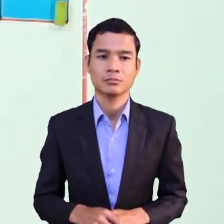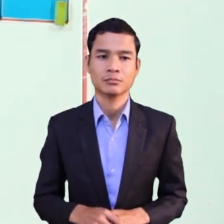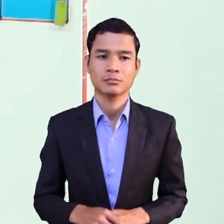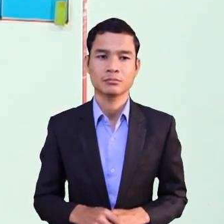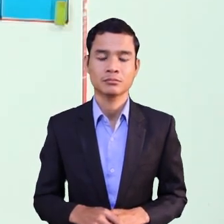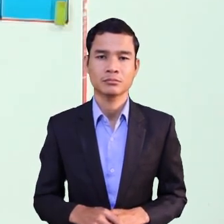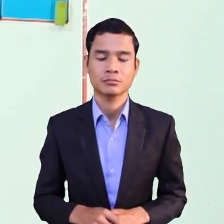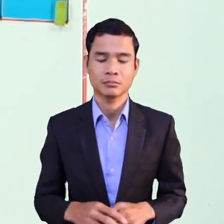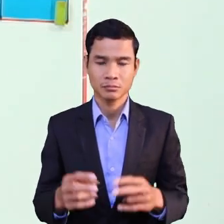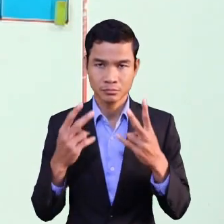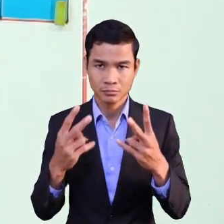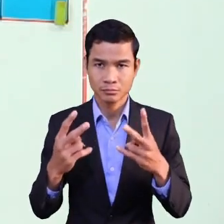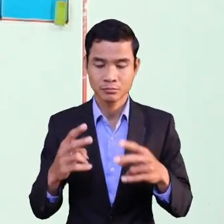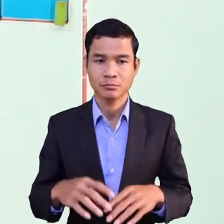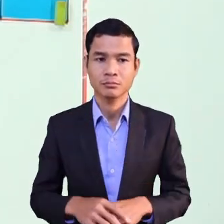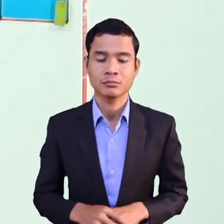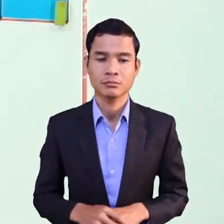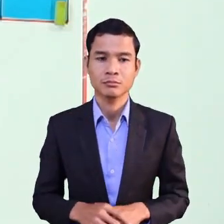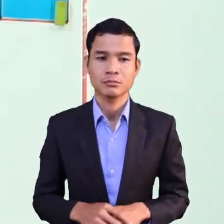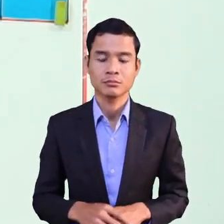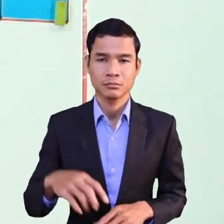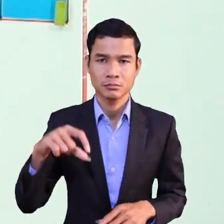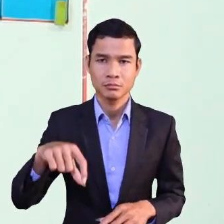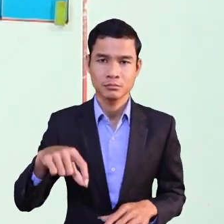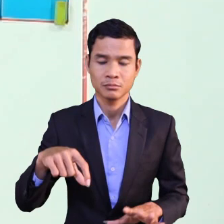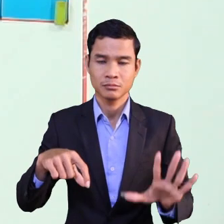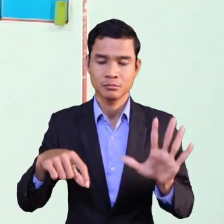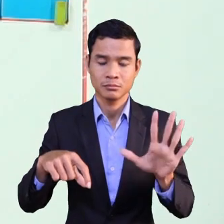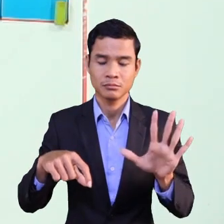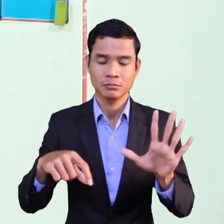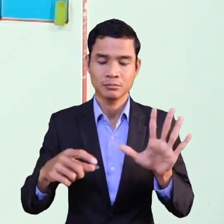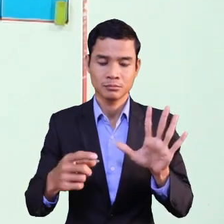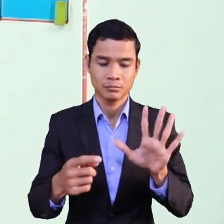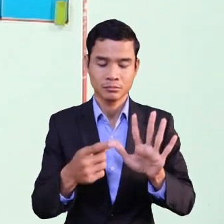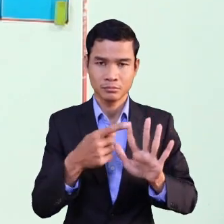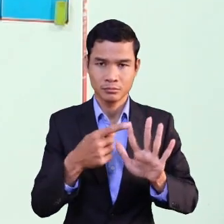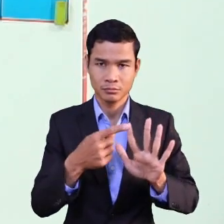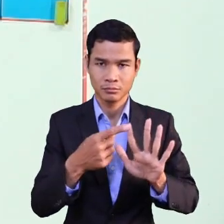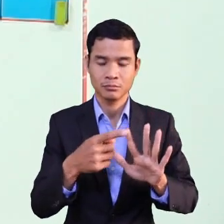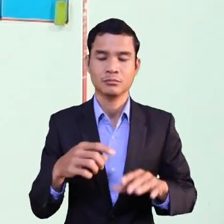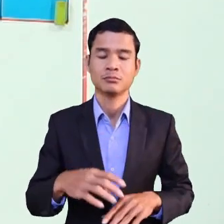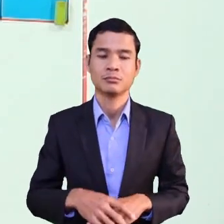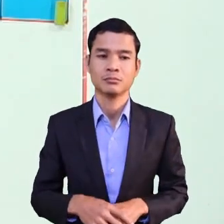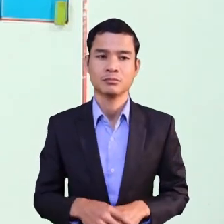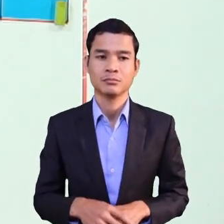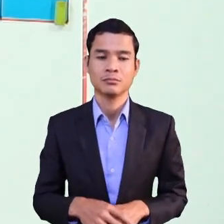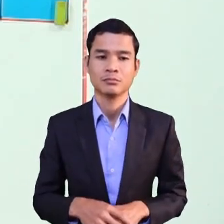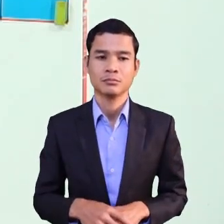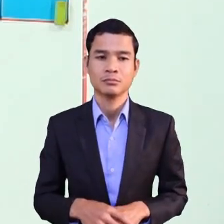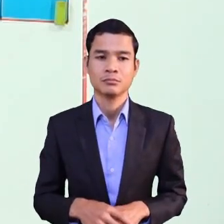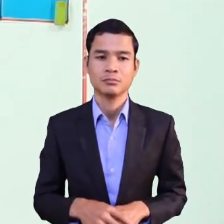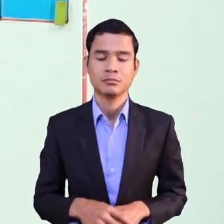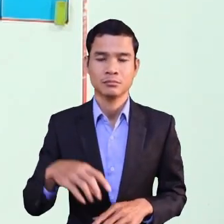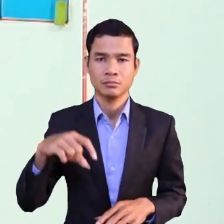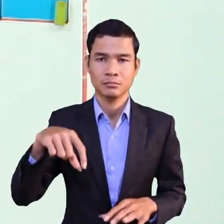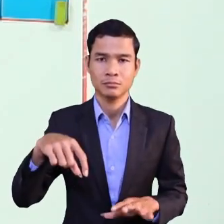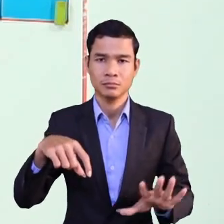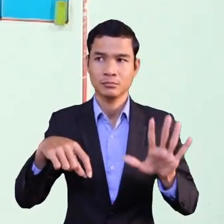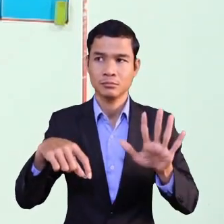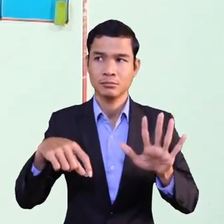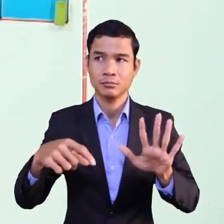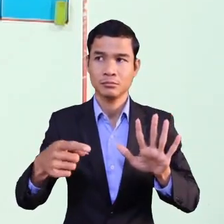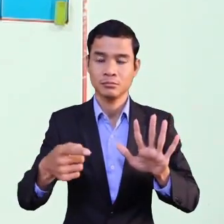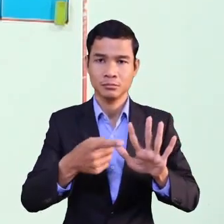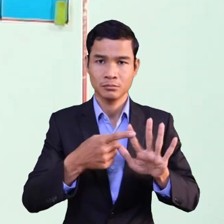ចាផ្ទៀងផ្ទាត់កអេកក